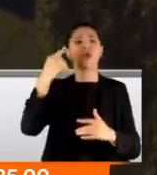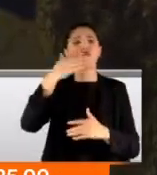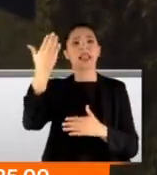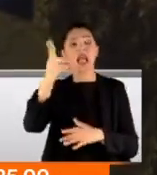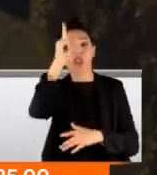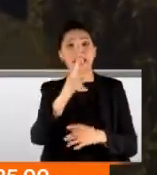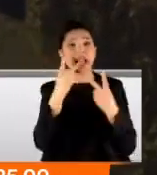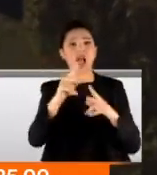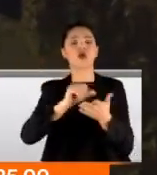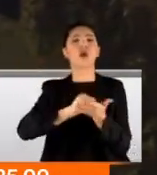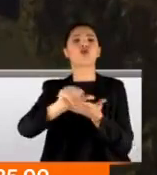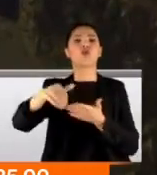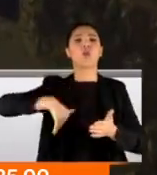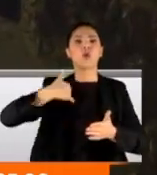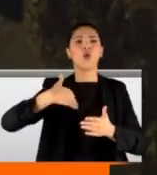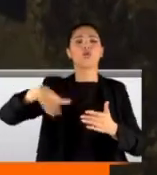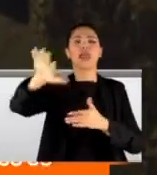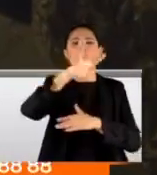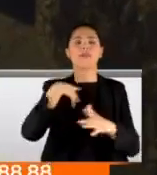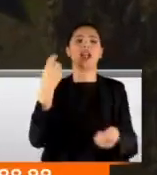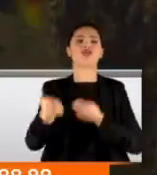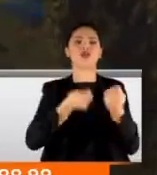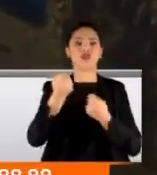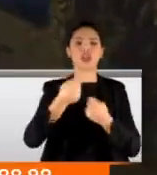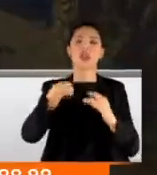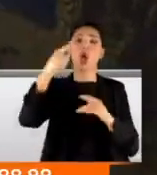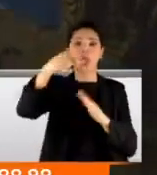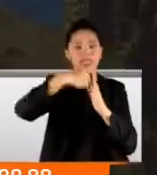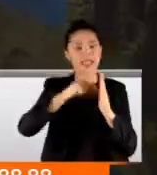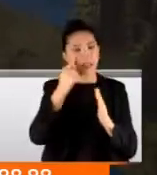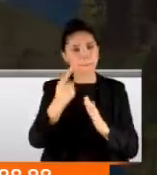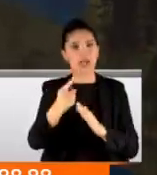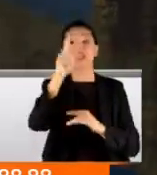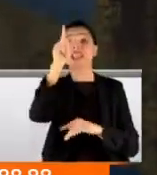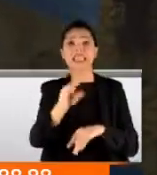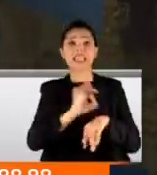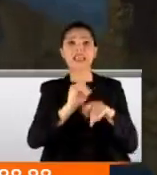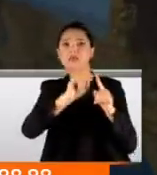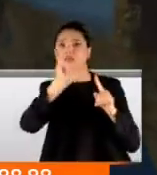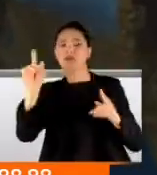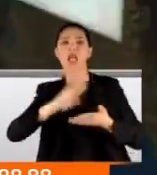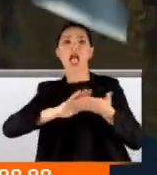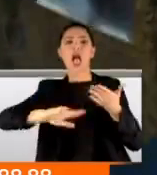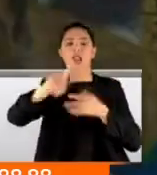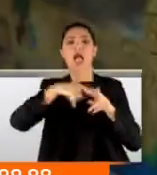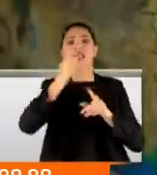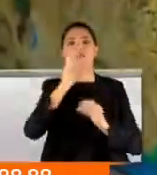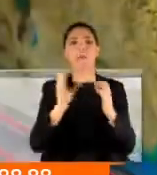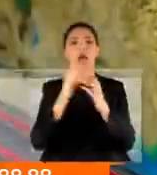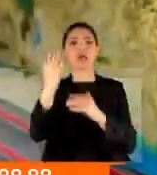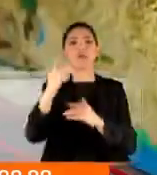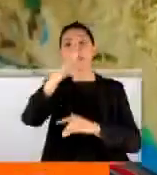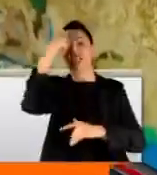Erdoğan'dan gelen ilk açıklama, tüm kurumlarımızla seferberlik halindeyiz. Onun da detaylarına bakacağız. Tabii ilk andan itibaren arkadaşlarımız, ATV Haber ekipleri